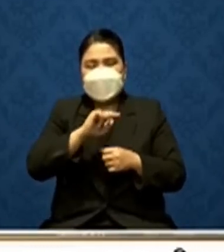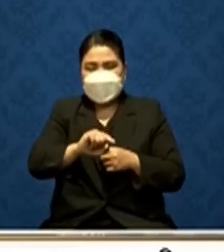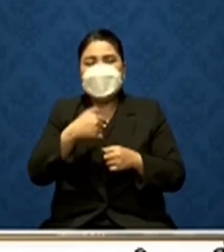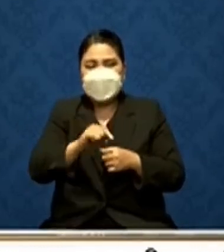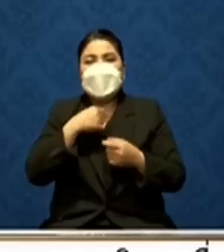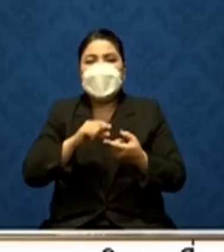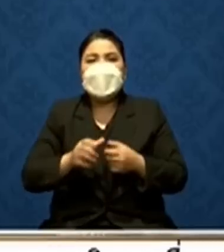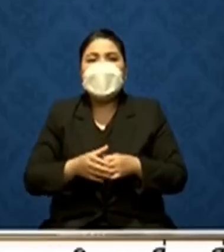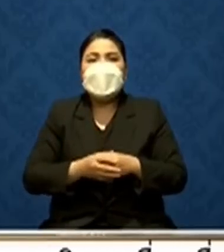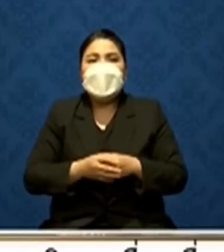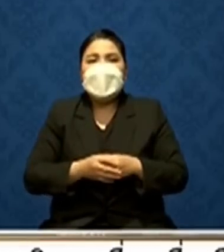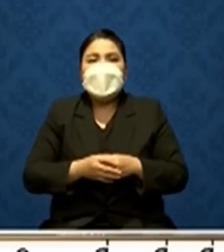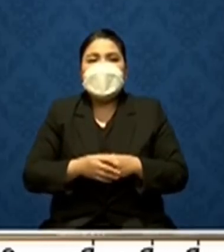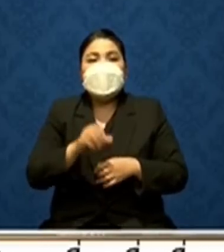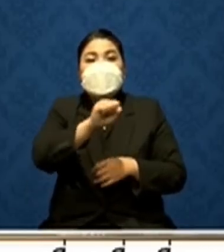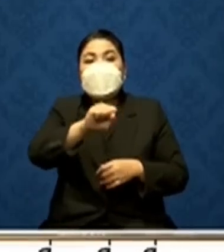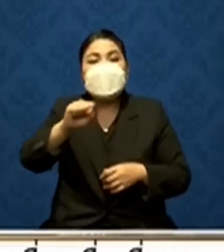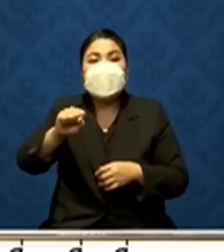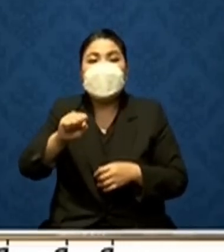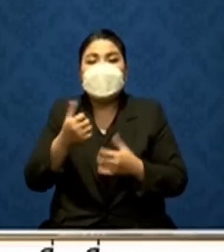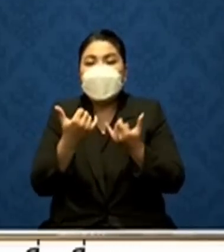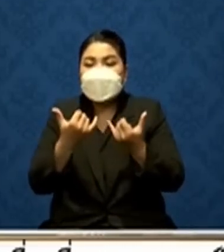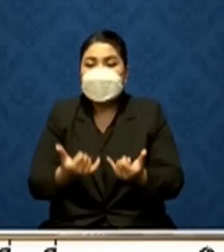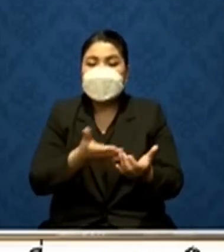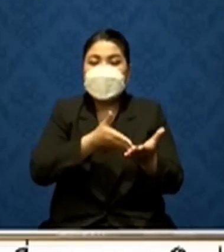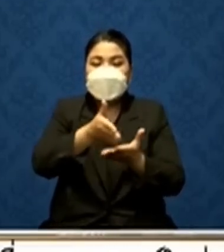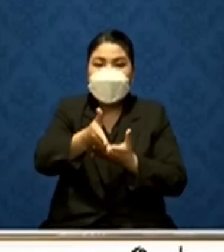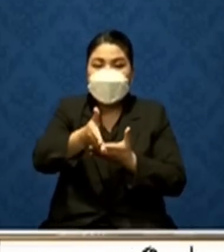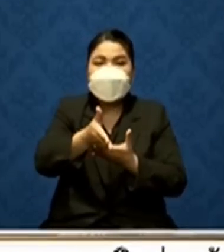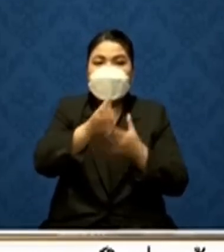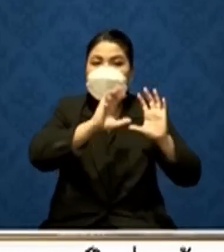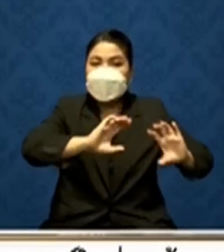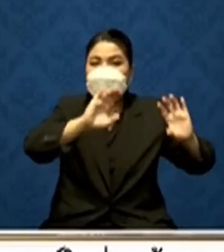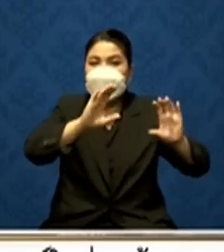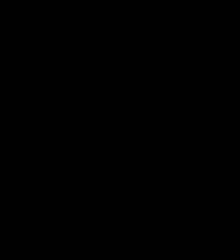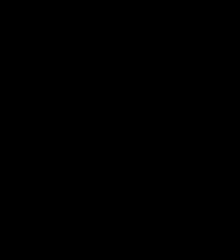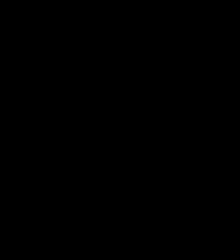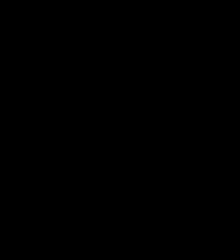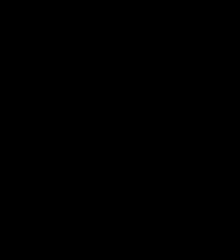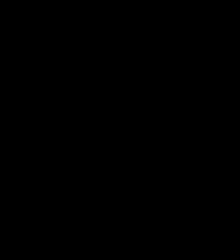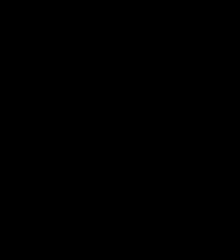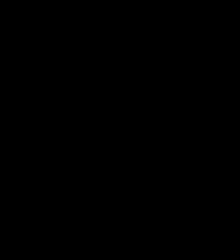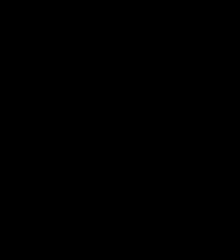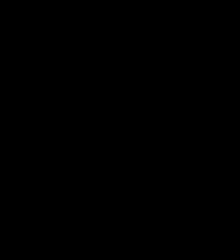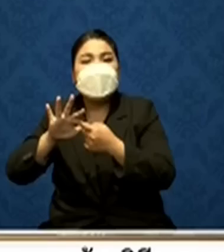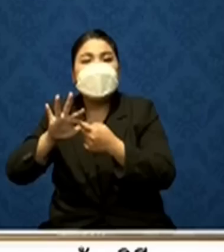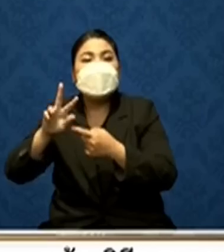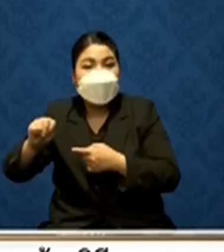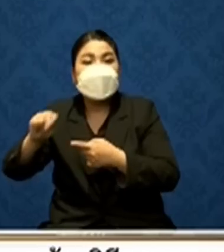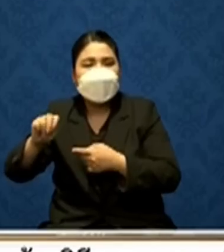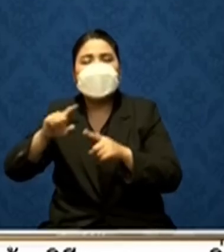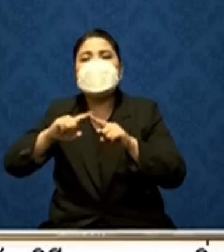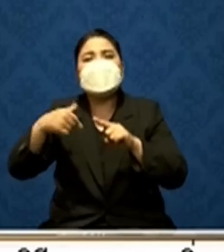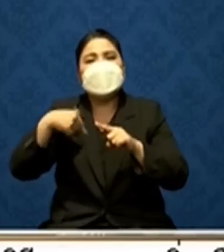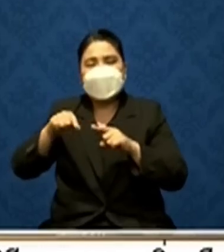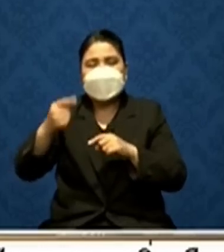สภาผู้ใดซ่อนที่อยู่ในสภาแห่งนี้ไม่ว่างเป็นฝ่ายค้านหรือรัฐบาลโดยเฉพาะพรรคร่วมสบานเกิดจิตสำนึกที่ดี